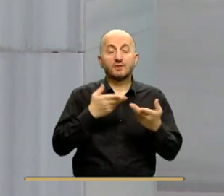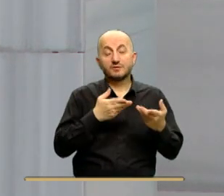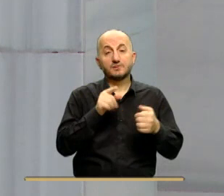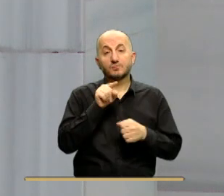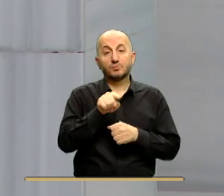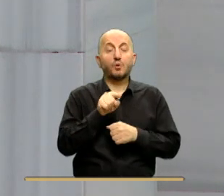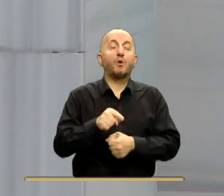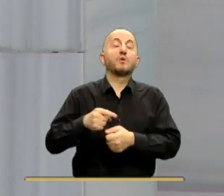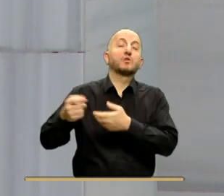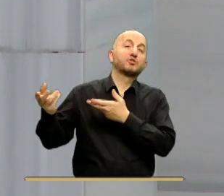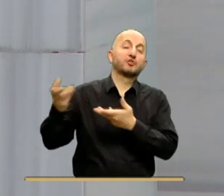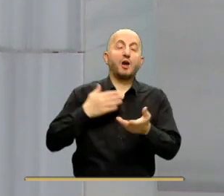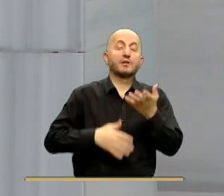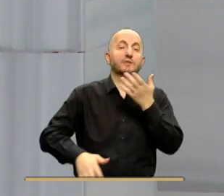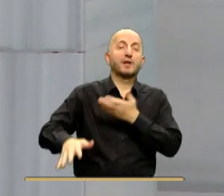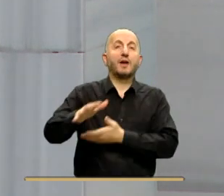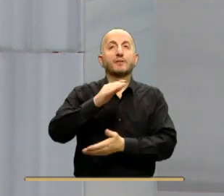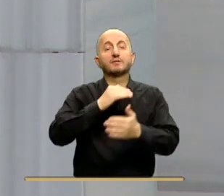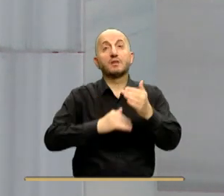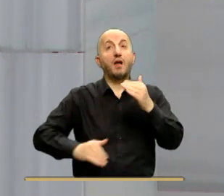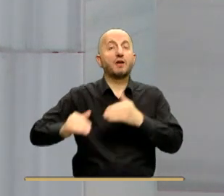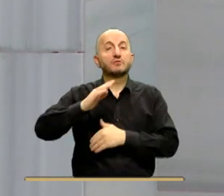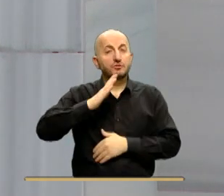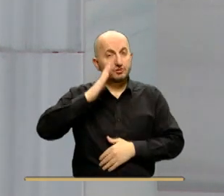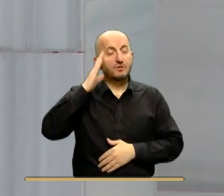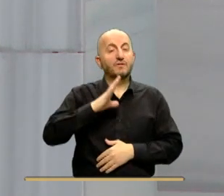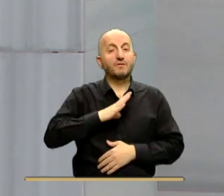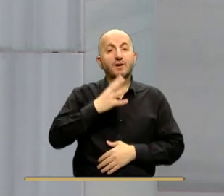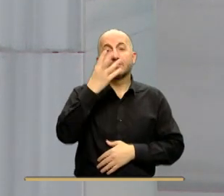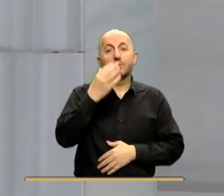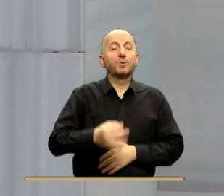çağrı kainatın en şerefli varlığı olan